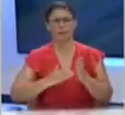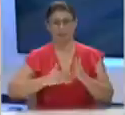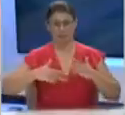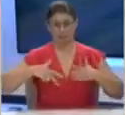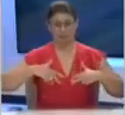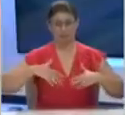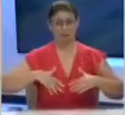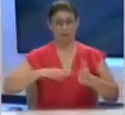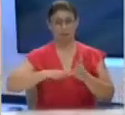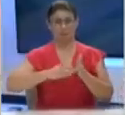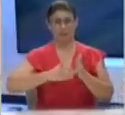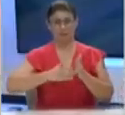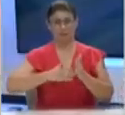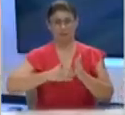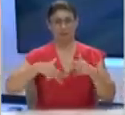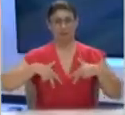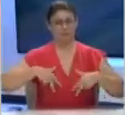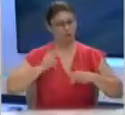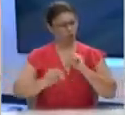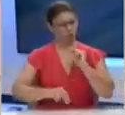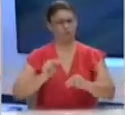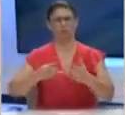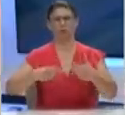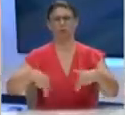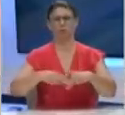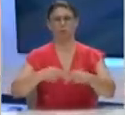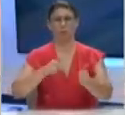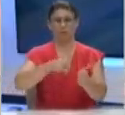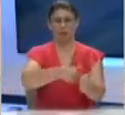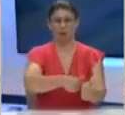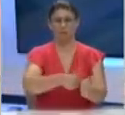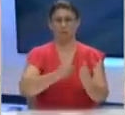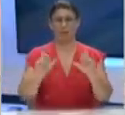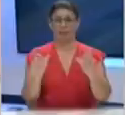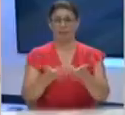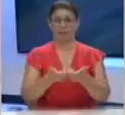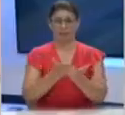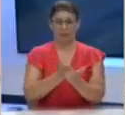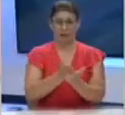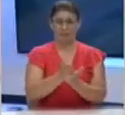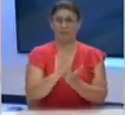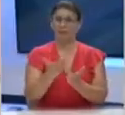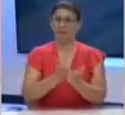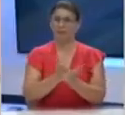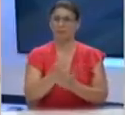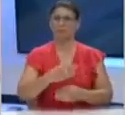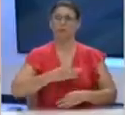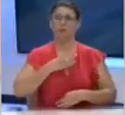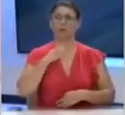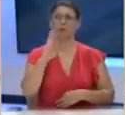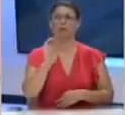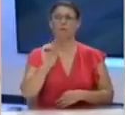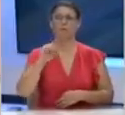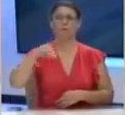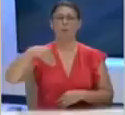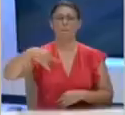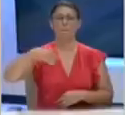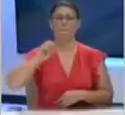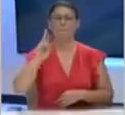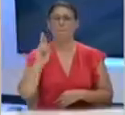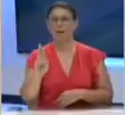κυβέρνηση το ψήφισε στο Συμβούλιο. Θα ακολουθήσετε την εθνική γραμμή ή τη γραμμή του κυρίου Βέμπερ και του Λαϊκού